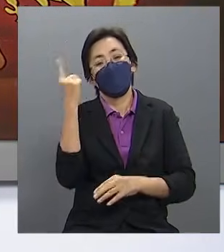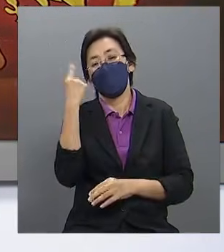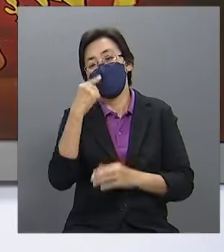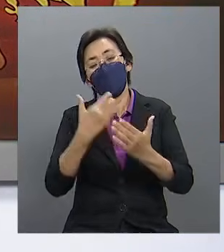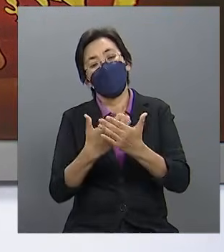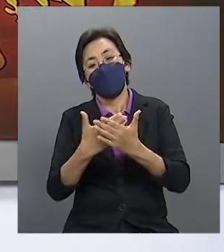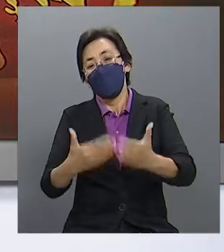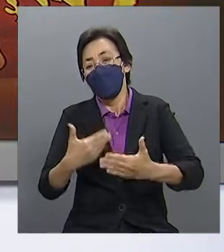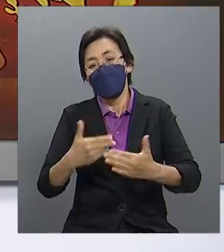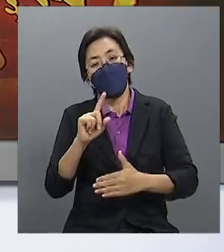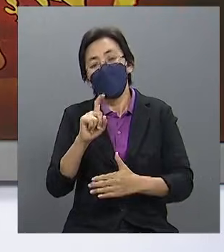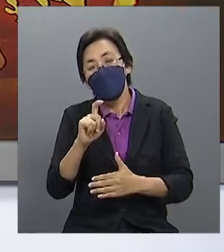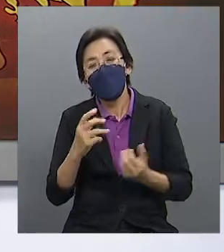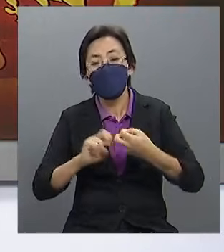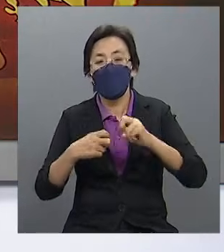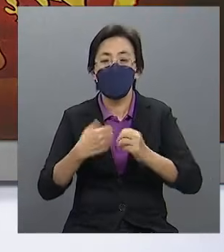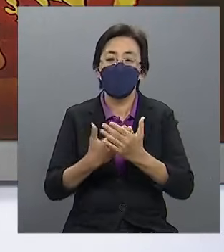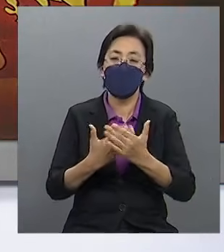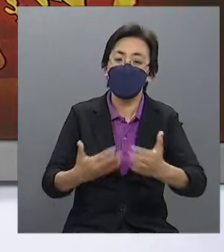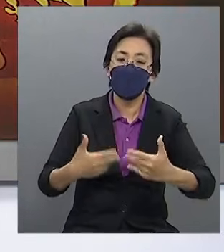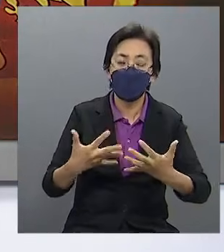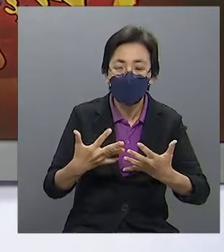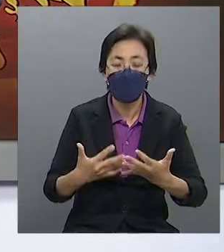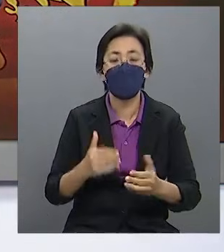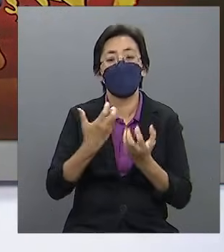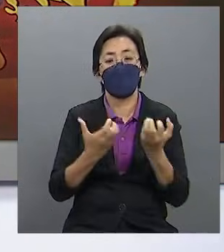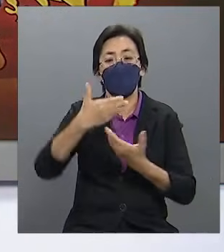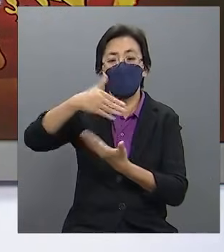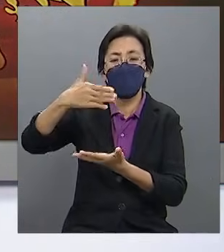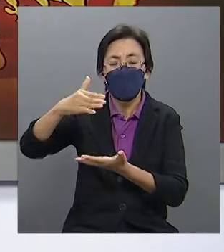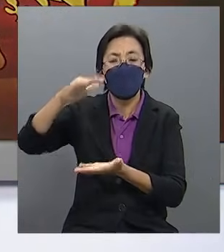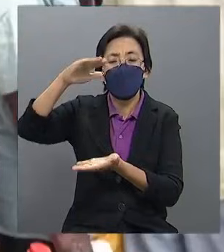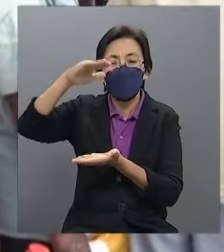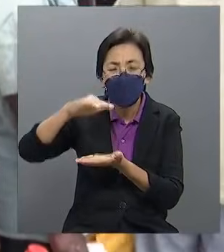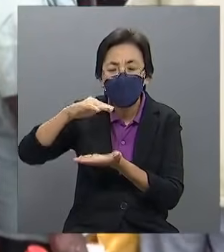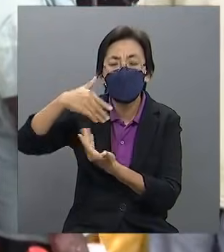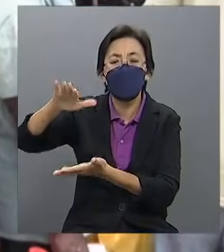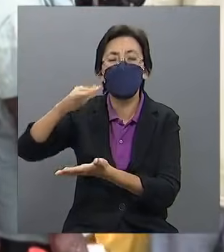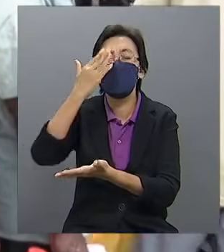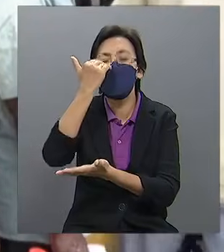าและนี่ยังไม่นับรวมเรื่องของการส่งออกที่หดตัวลงจากพิษโควิด-19 นะคะ